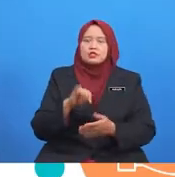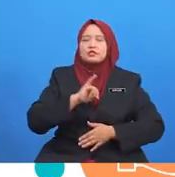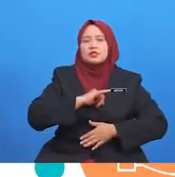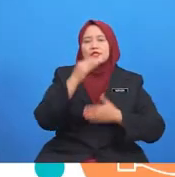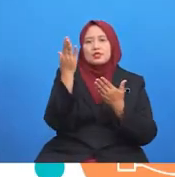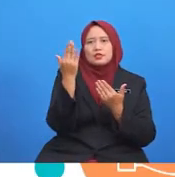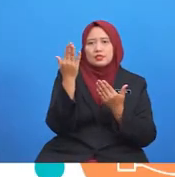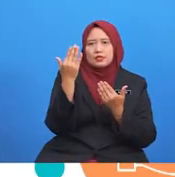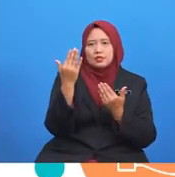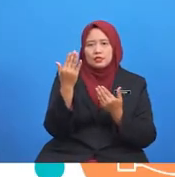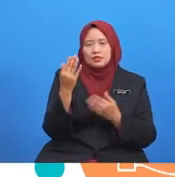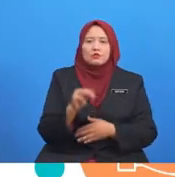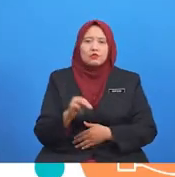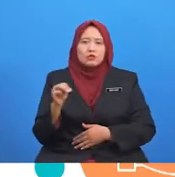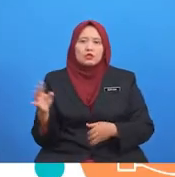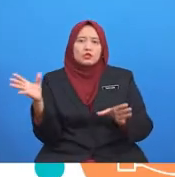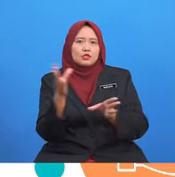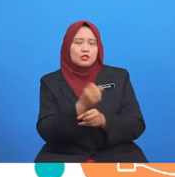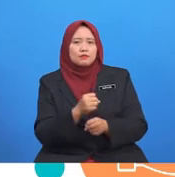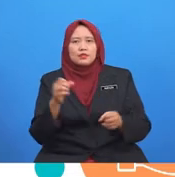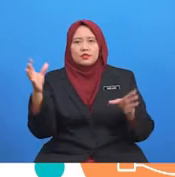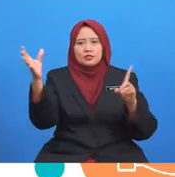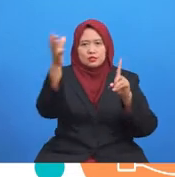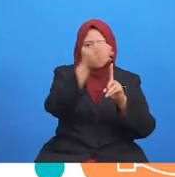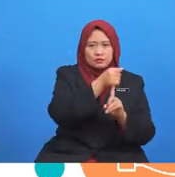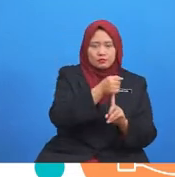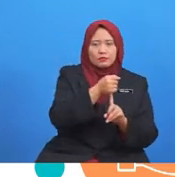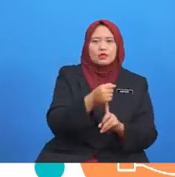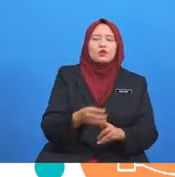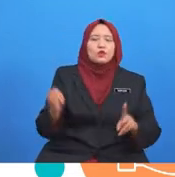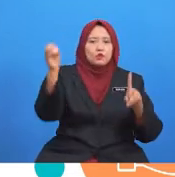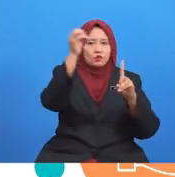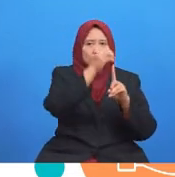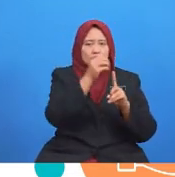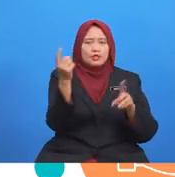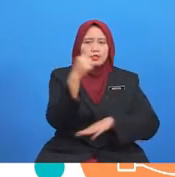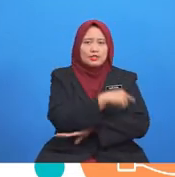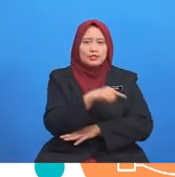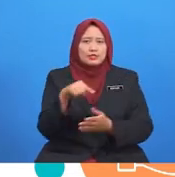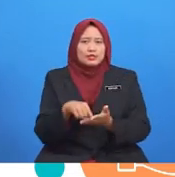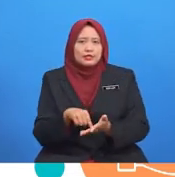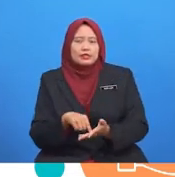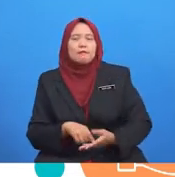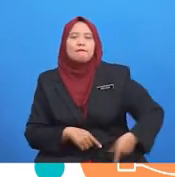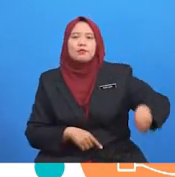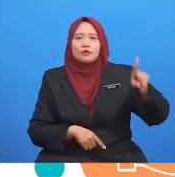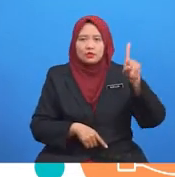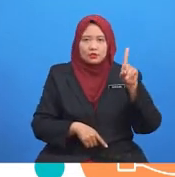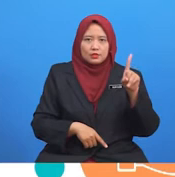berharap murid-murid dapat mencapai objektif pembelajaran pada hari ini, iaitu